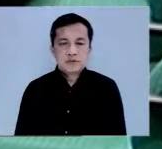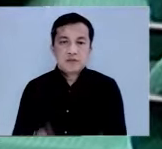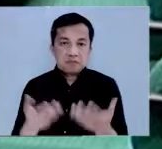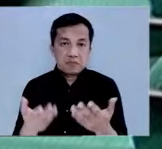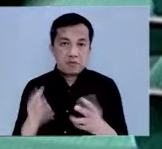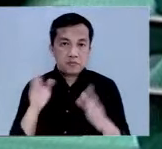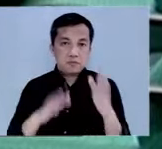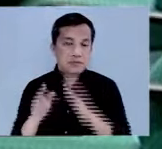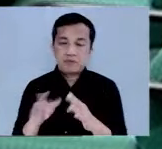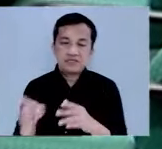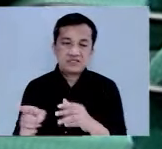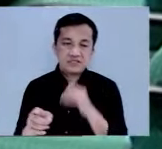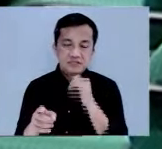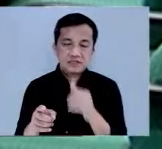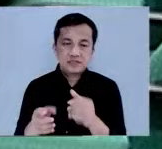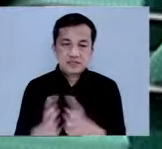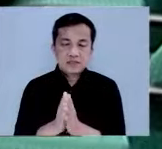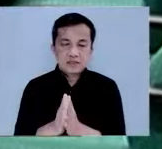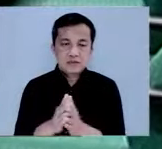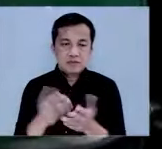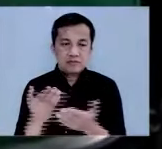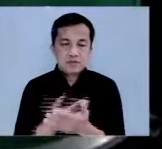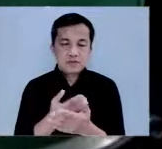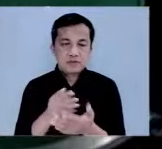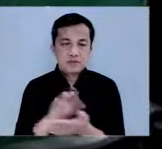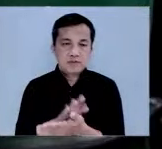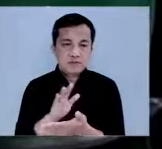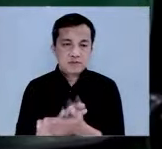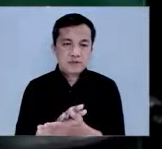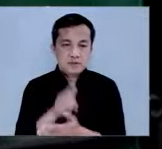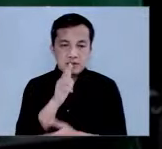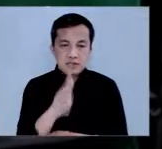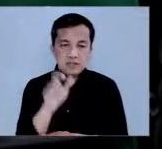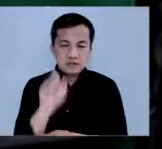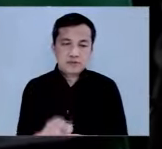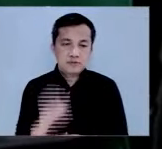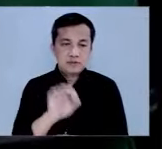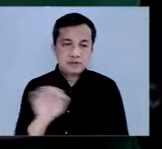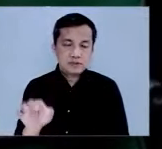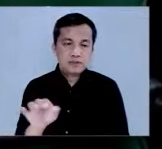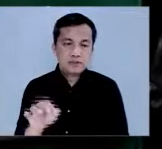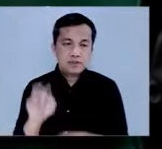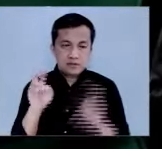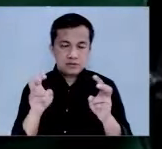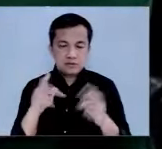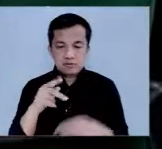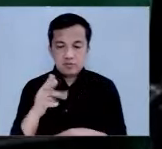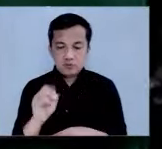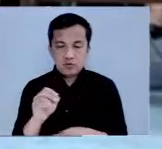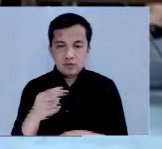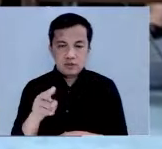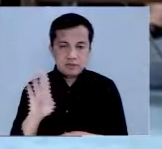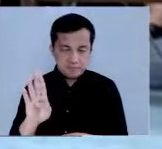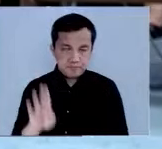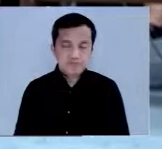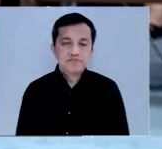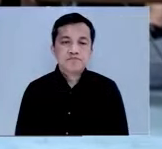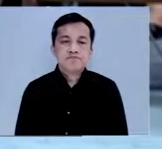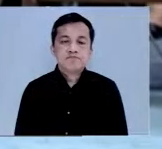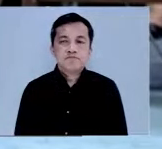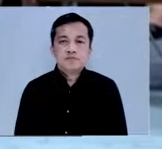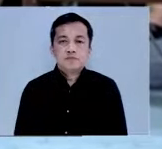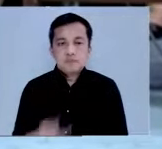hindi naman nila hiningan ng panibagong papeles ang lucky South 99 bilang isang Pogo hub biguin daw si Mayor